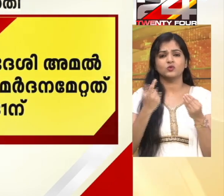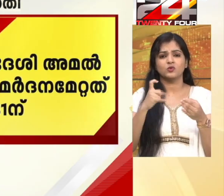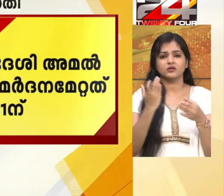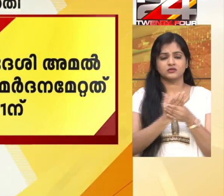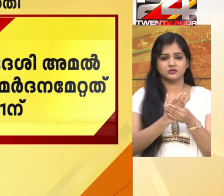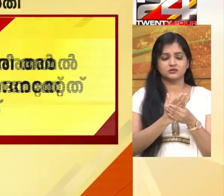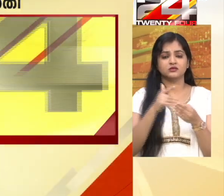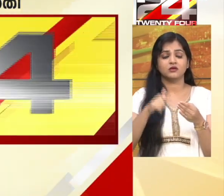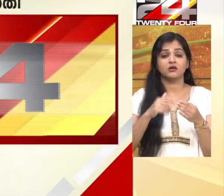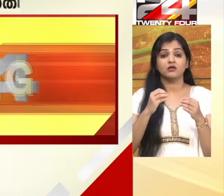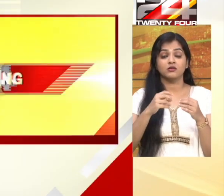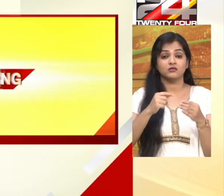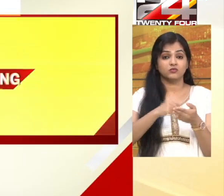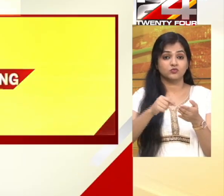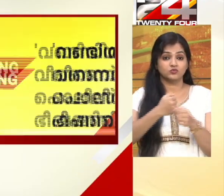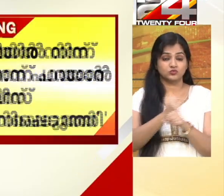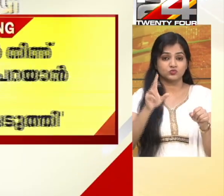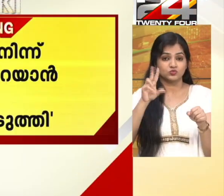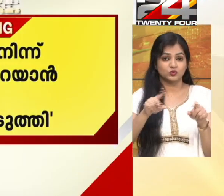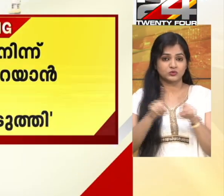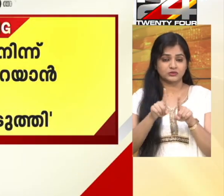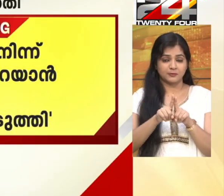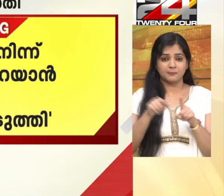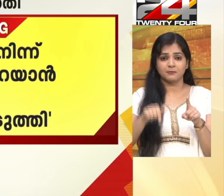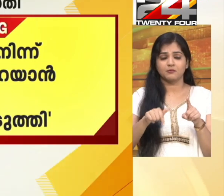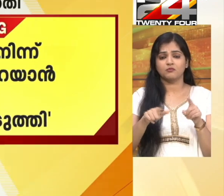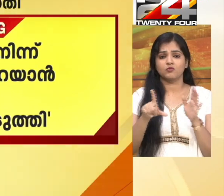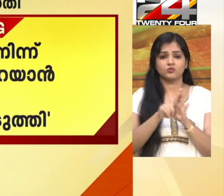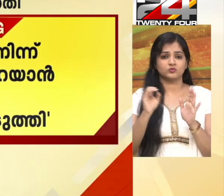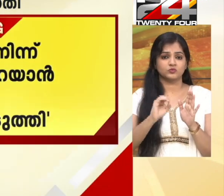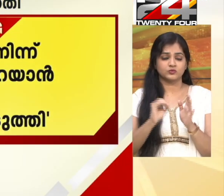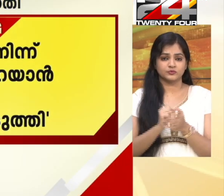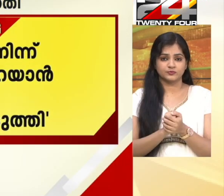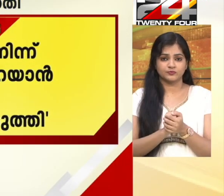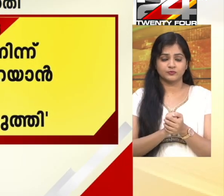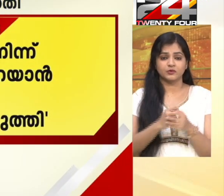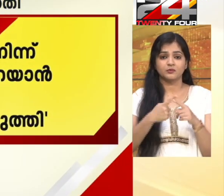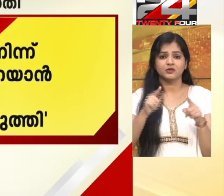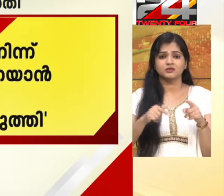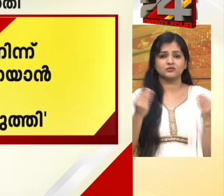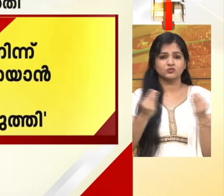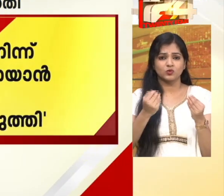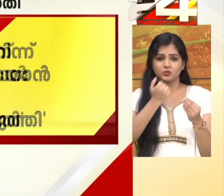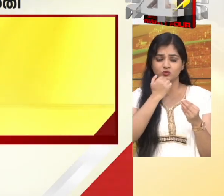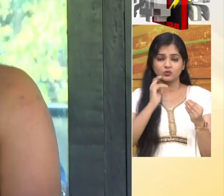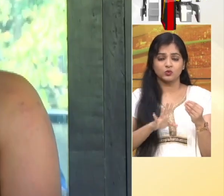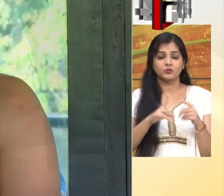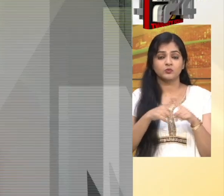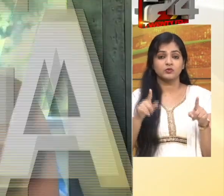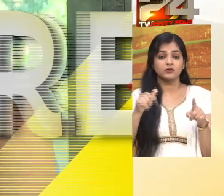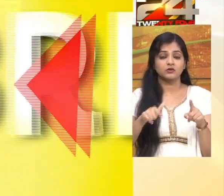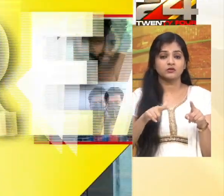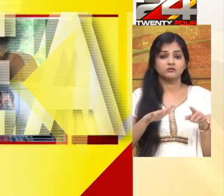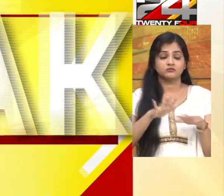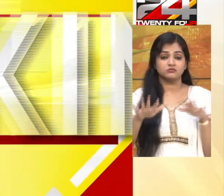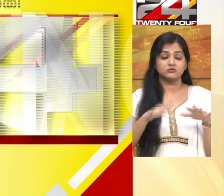വേലബിൾ ഒഫൻസായി മാറാറില്ല നമുക്കറിയാം നിയമം അറിയുന്ന എല്ലാവർക്കും അതറിയാം പക്ഷേ ഈ രൂപത്തിൽ ഉള്ള ഒരു പെരുമാറ്റം അതിൽ ഏതെങ്കിലും തരത്തിൽ